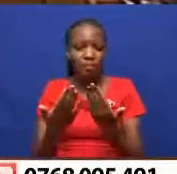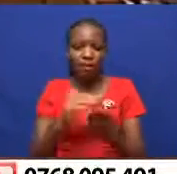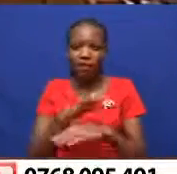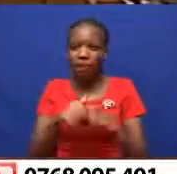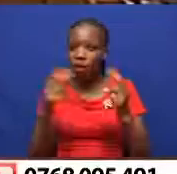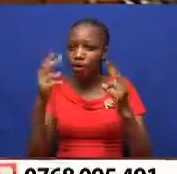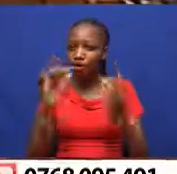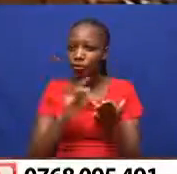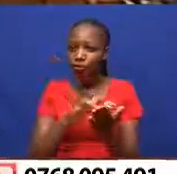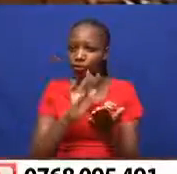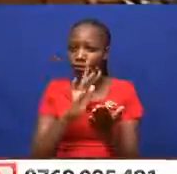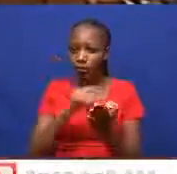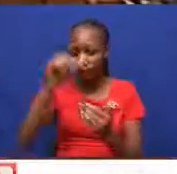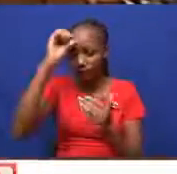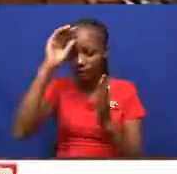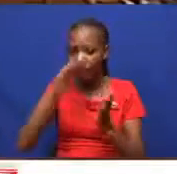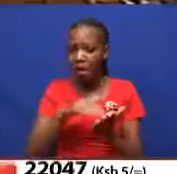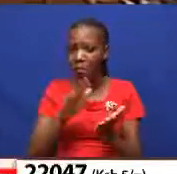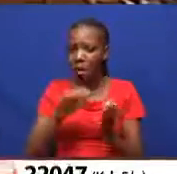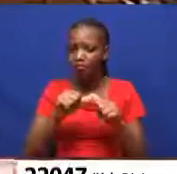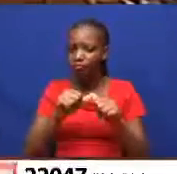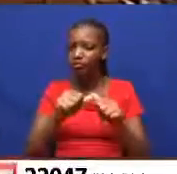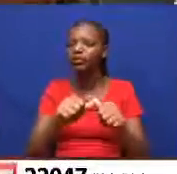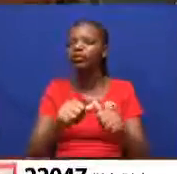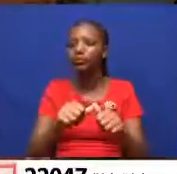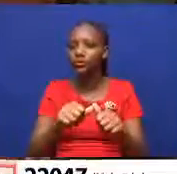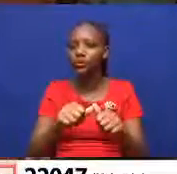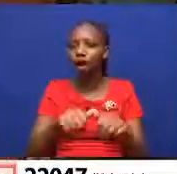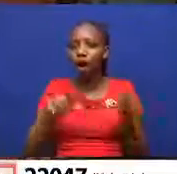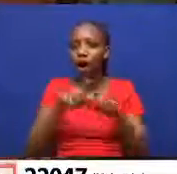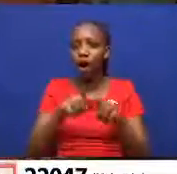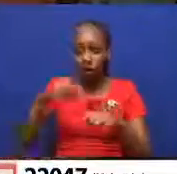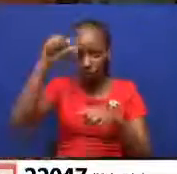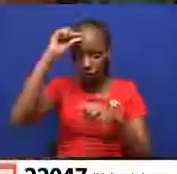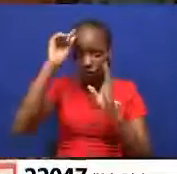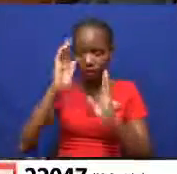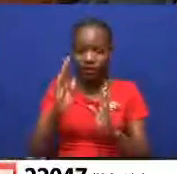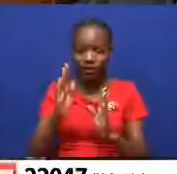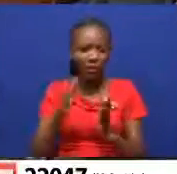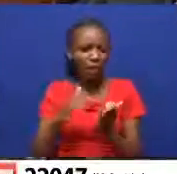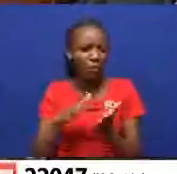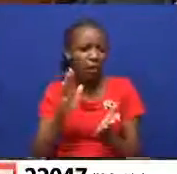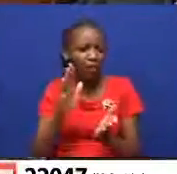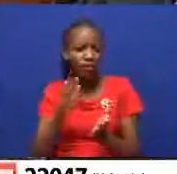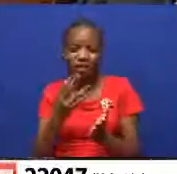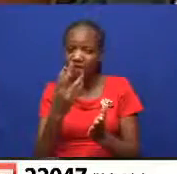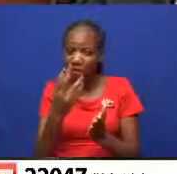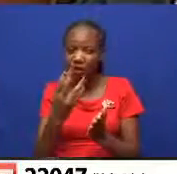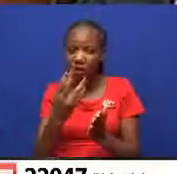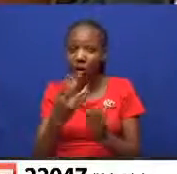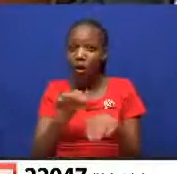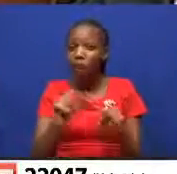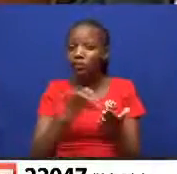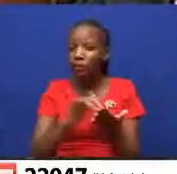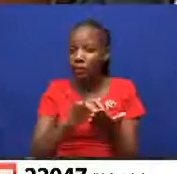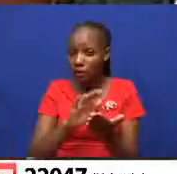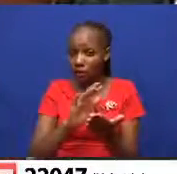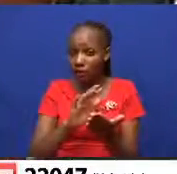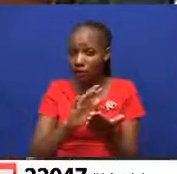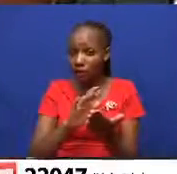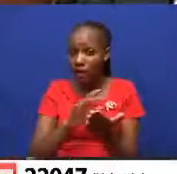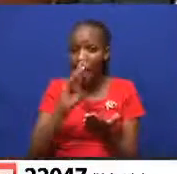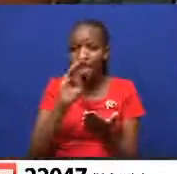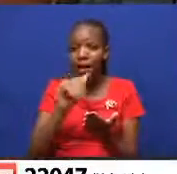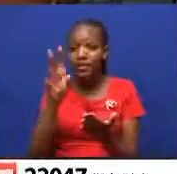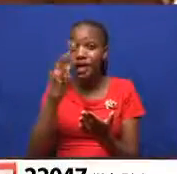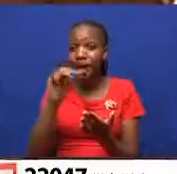wa kuangatua magavana zaidi ukaendelea. Magavana zaidi ya wanne huenda wakangatuliwa na wakilishi